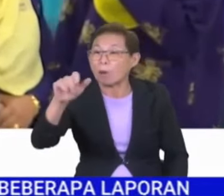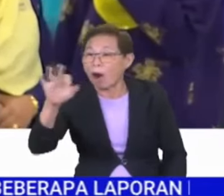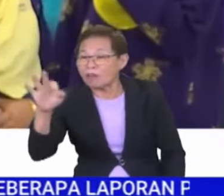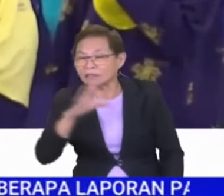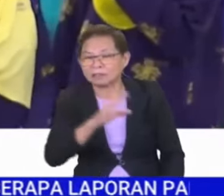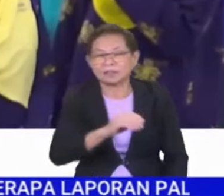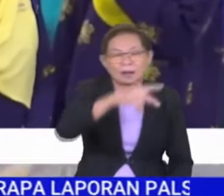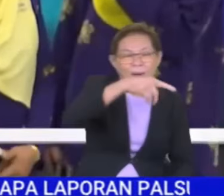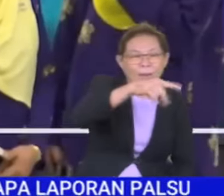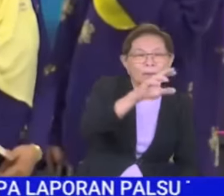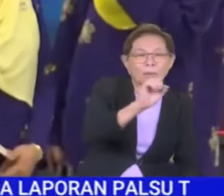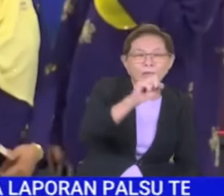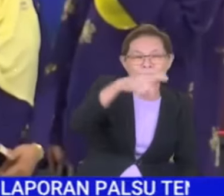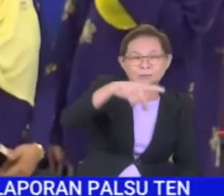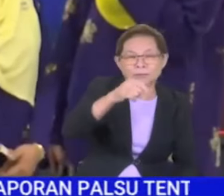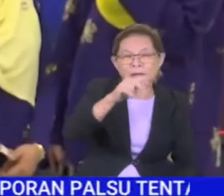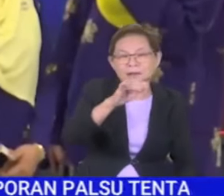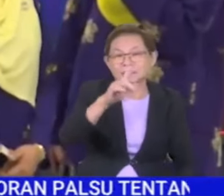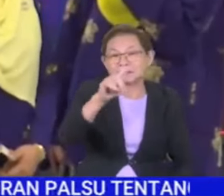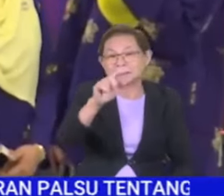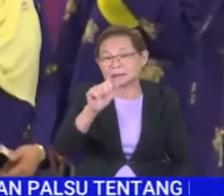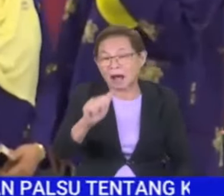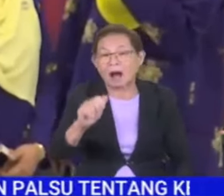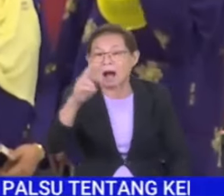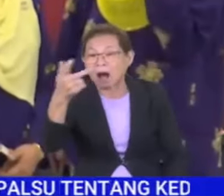RTM boleh kita teruskan kerana